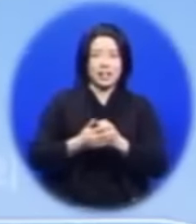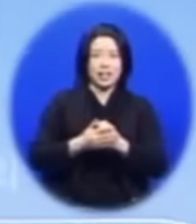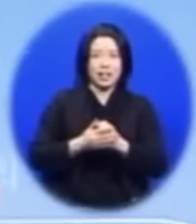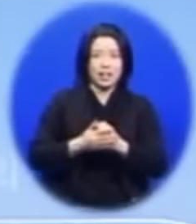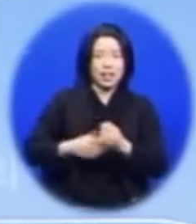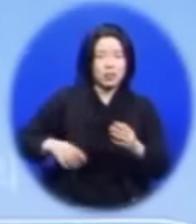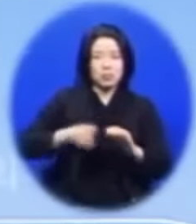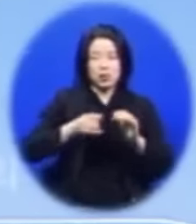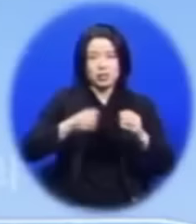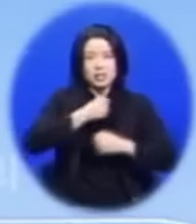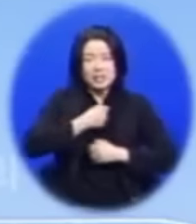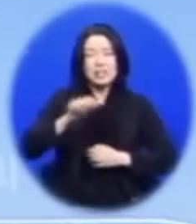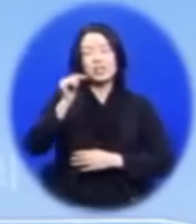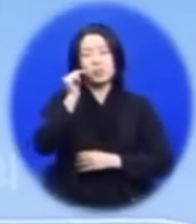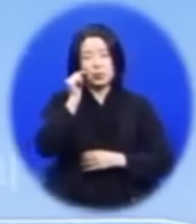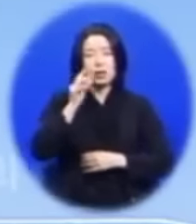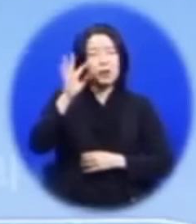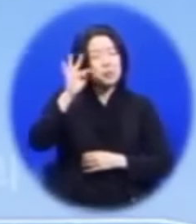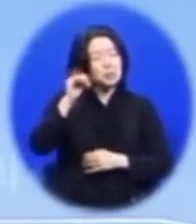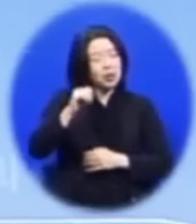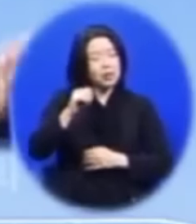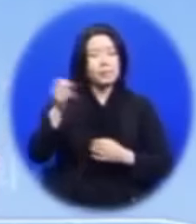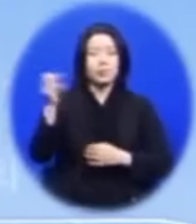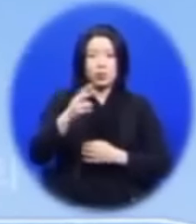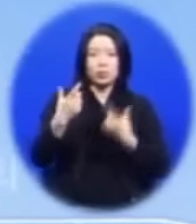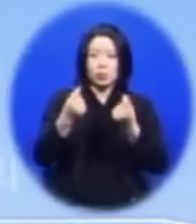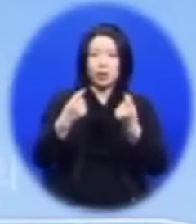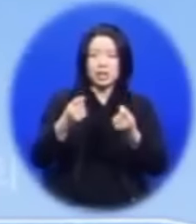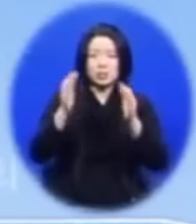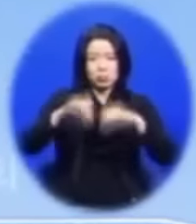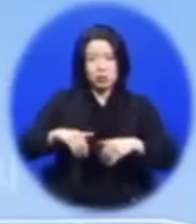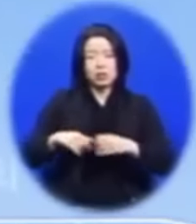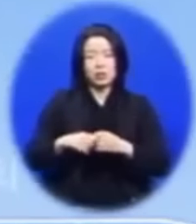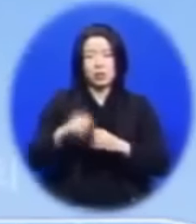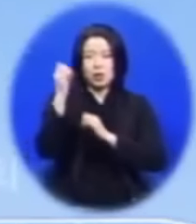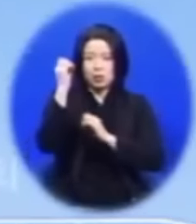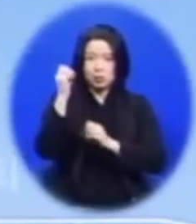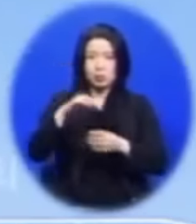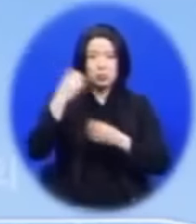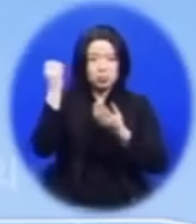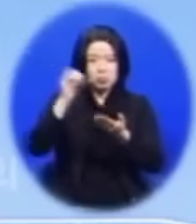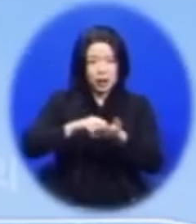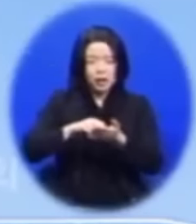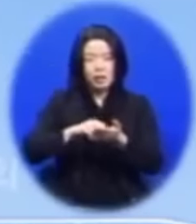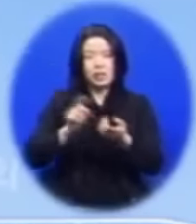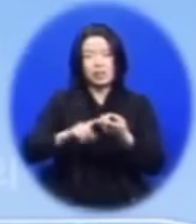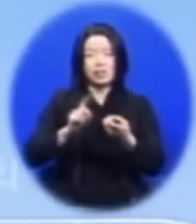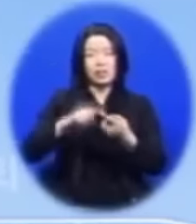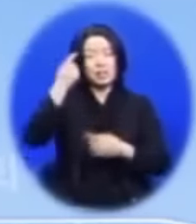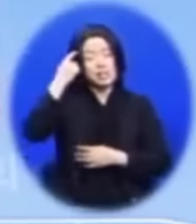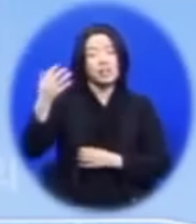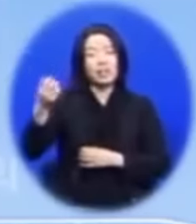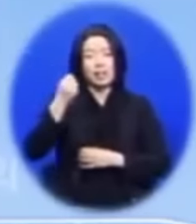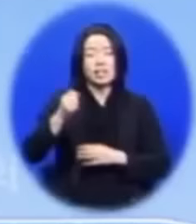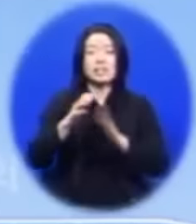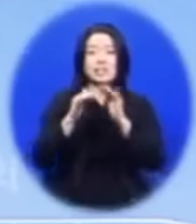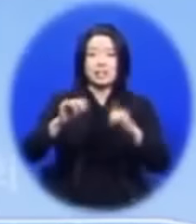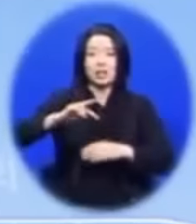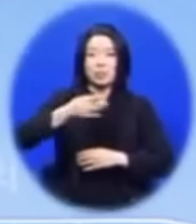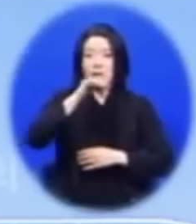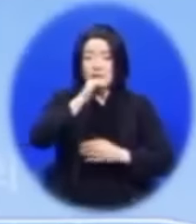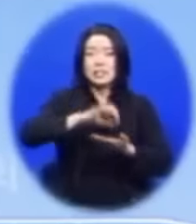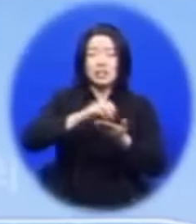결심해 봐야 며칠 못 가서 영또 똑같이 또 원위치로 돌아오는 거 이렇게 생각하는 사람도 있을 정도입니다